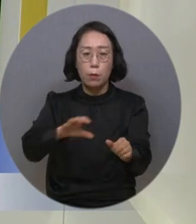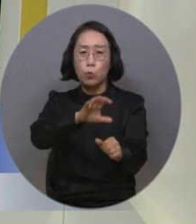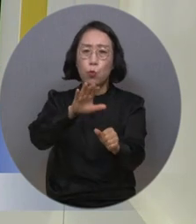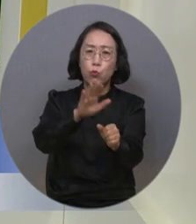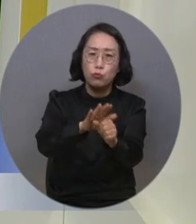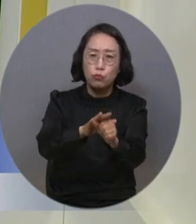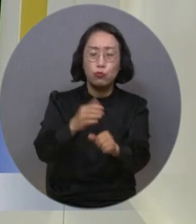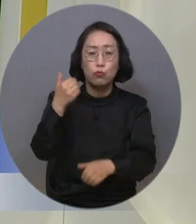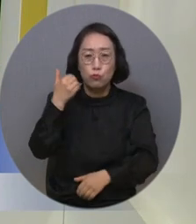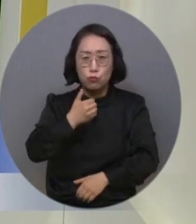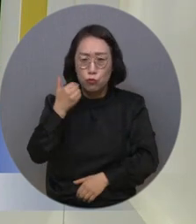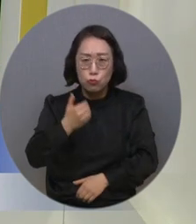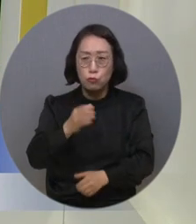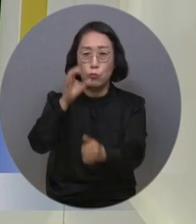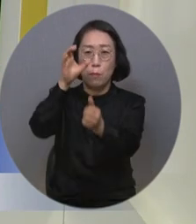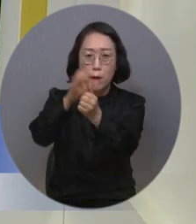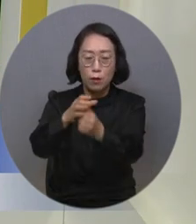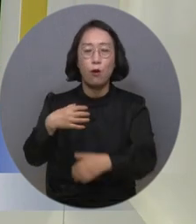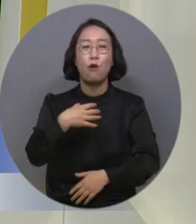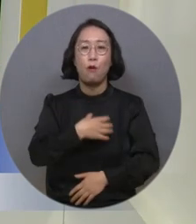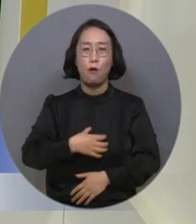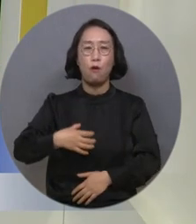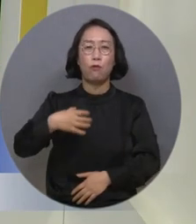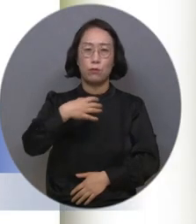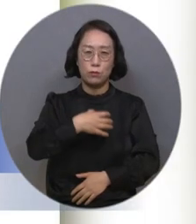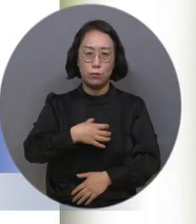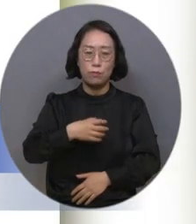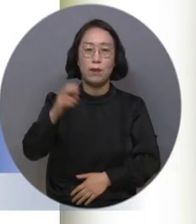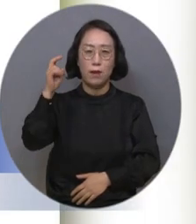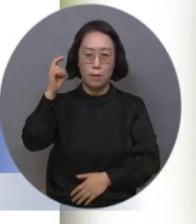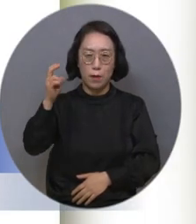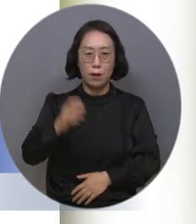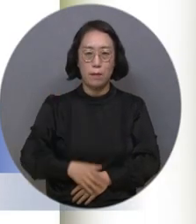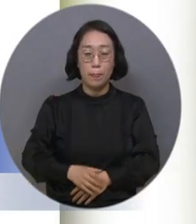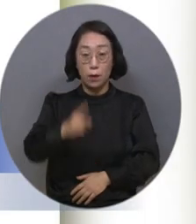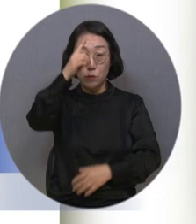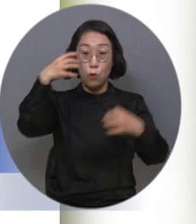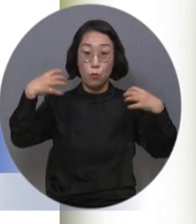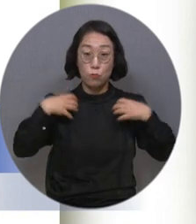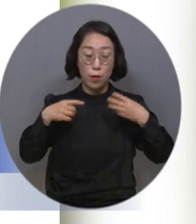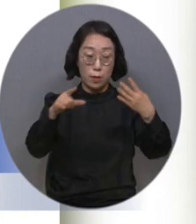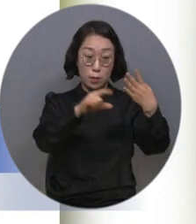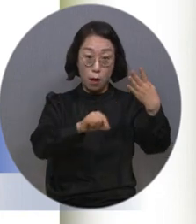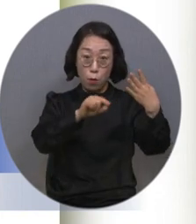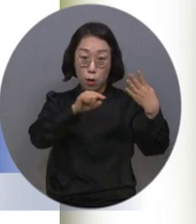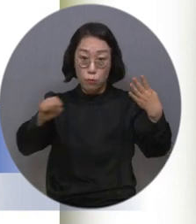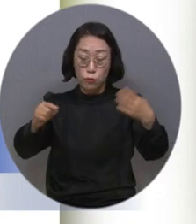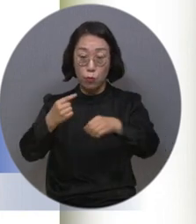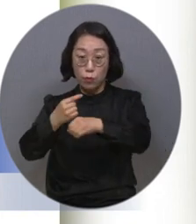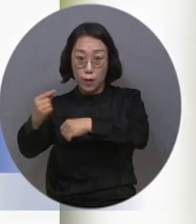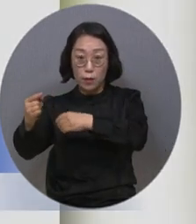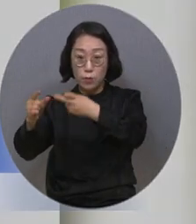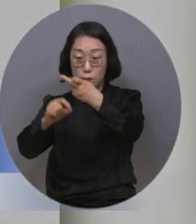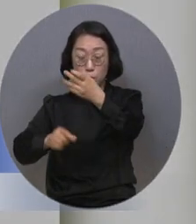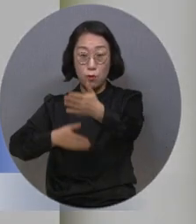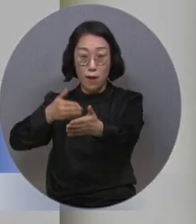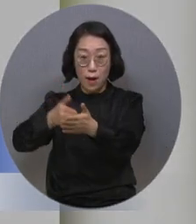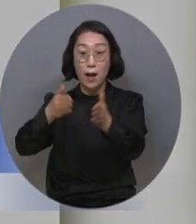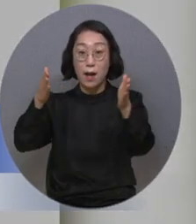부탁해야 할까 고민했던 분들 많으셨을 겁니다 정부가 오는 4월부터 내년 12월까지